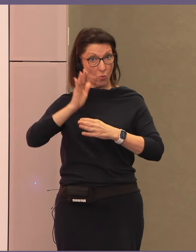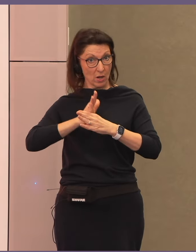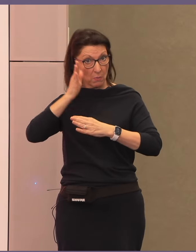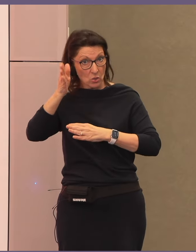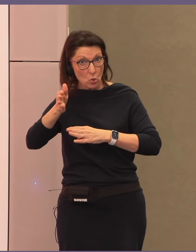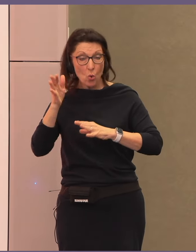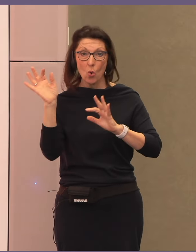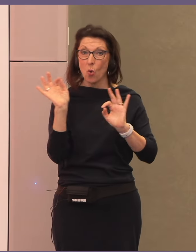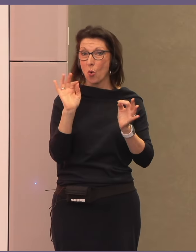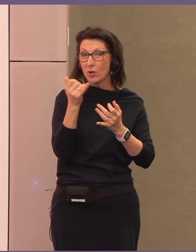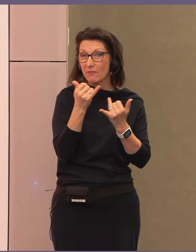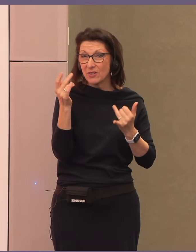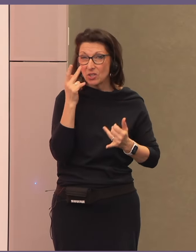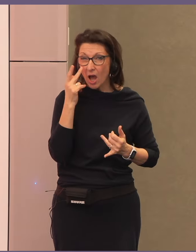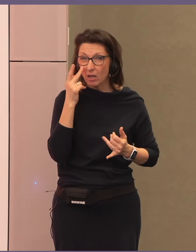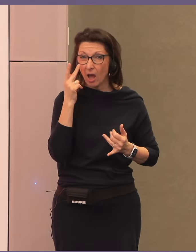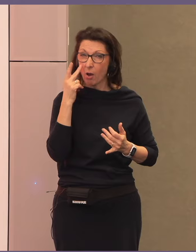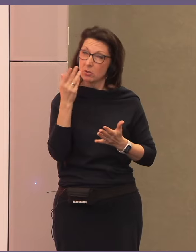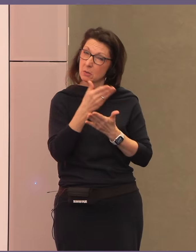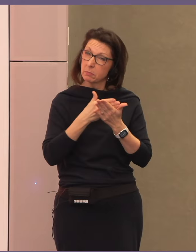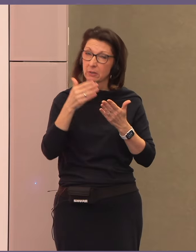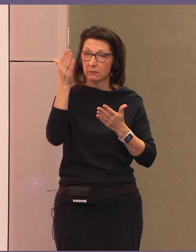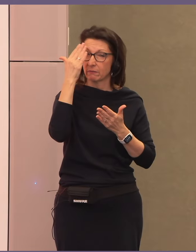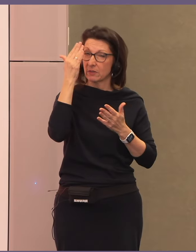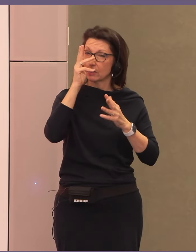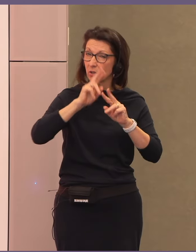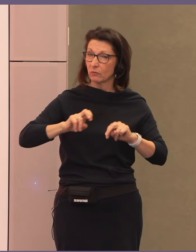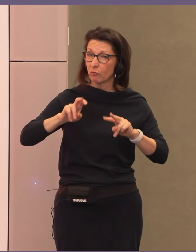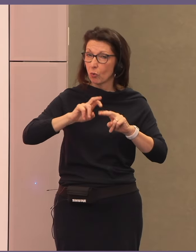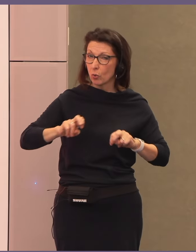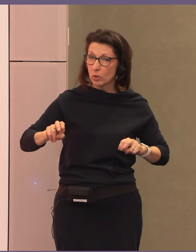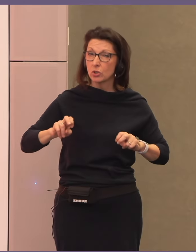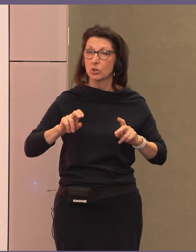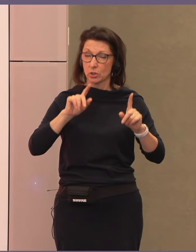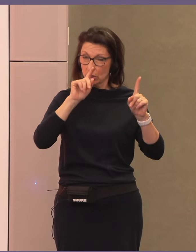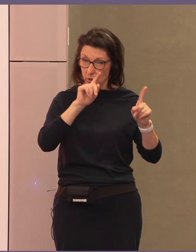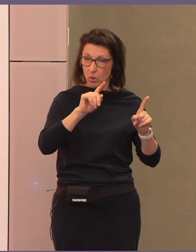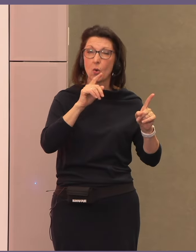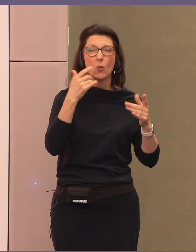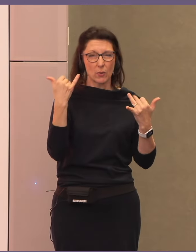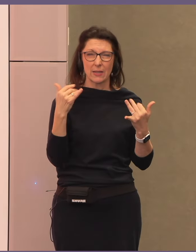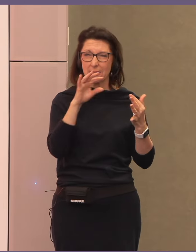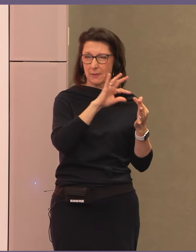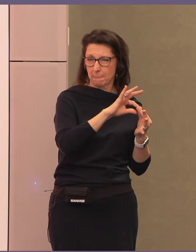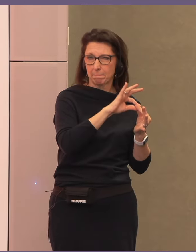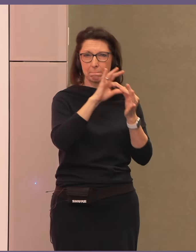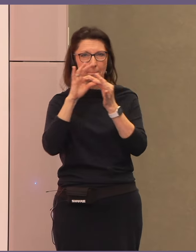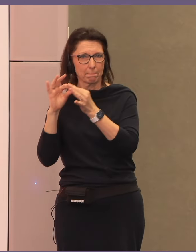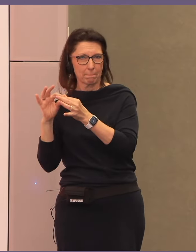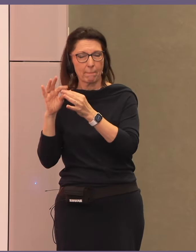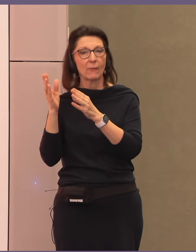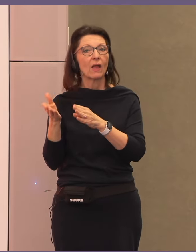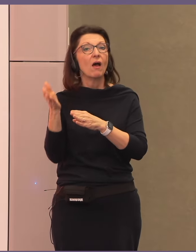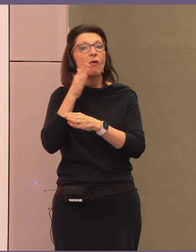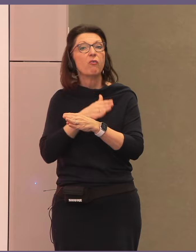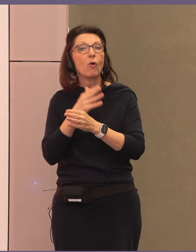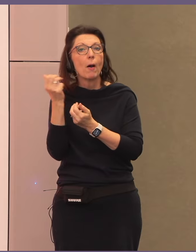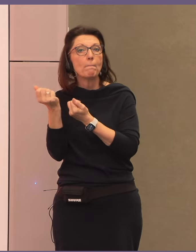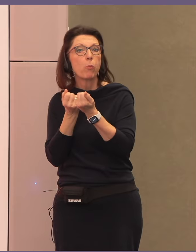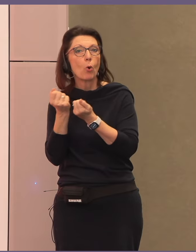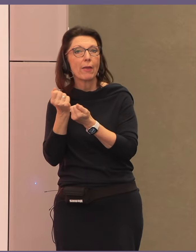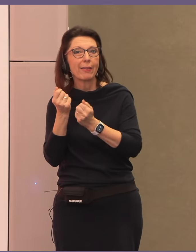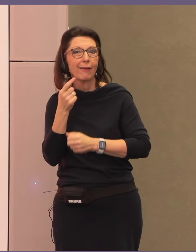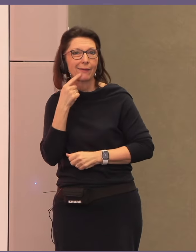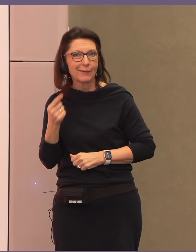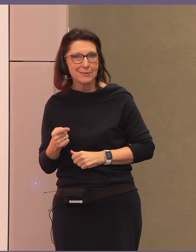von Bildung, Wissenschaft und Forschung haben und da spannt sich der Bogen ganz gut zu dem, was vorhin auch von politischer Seite gesagt